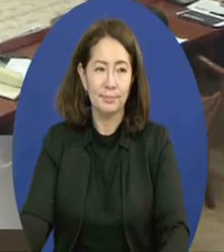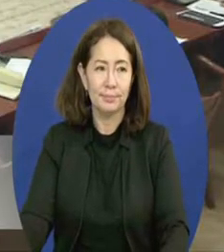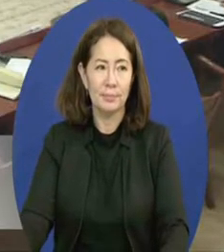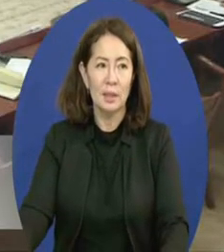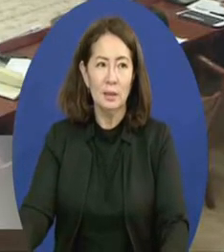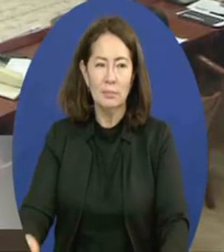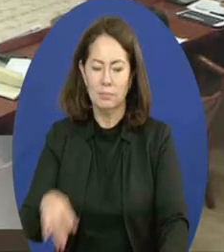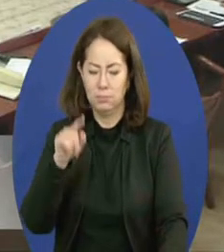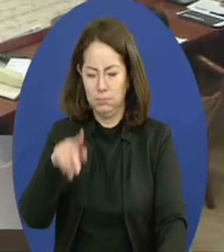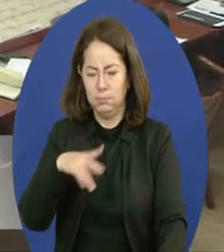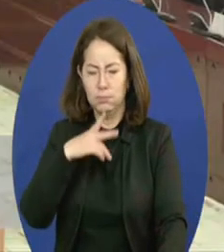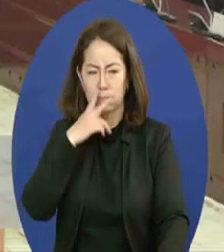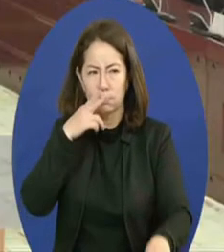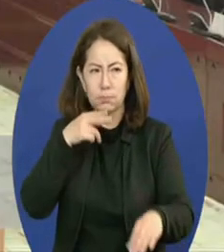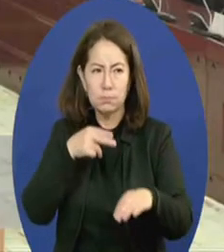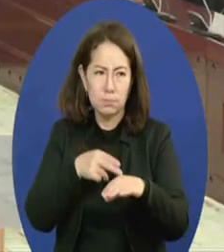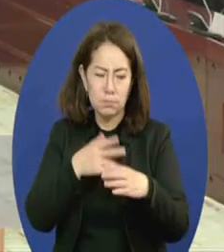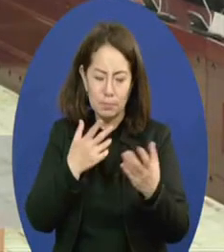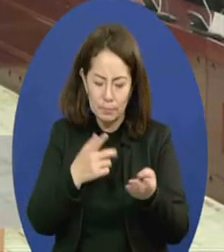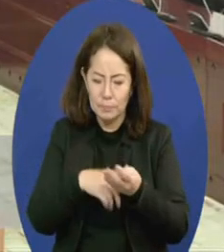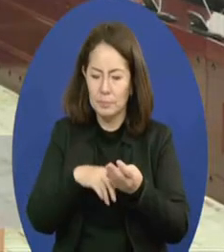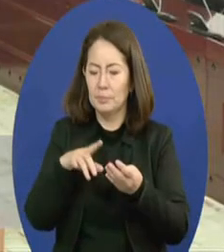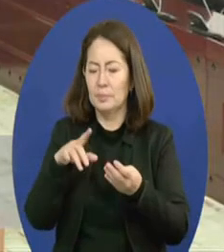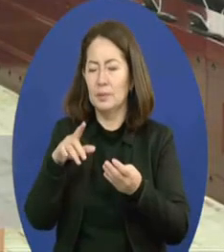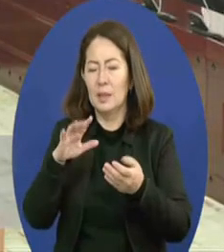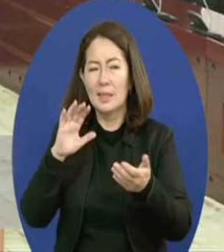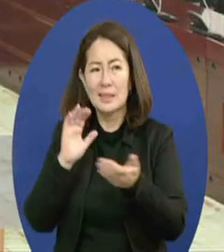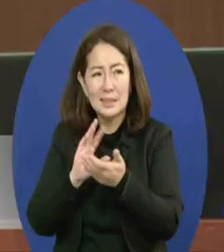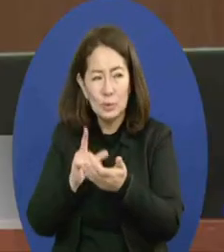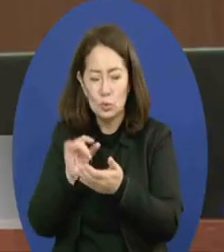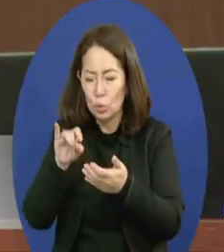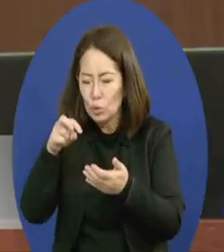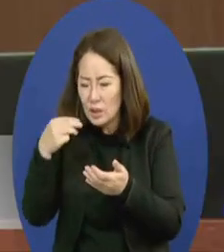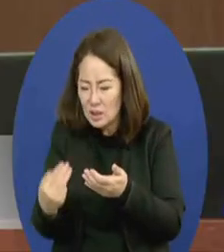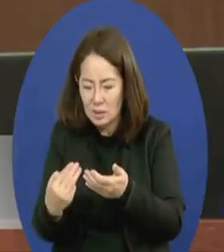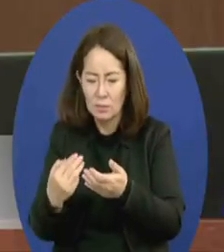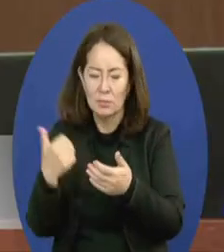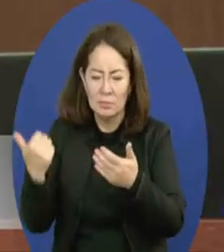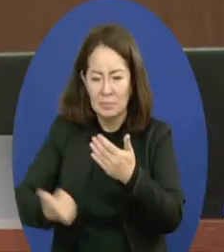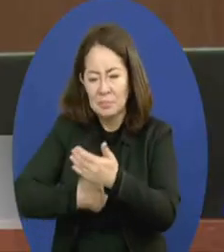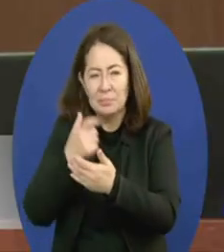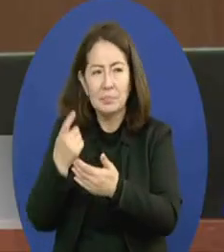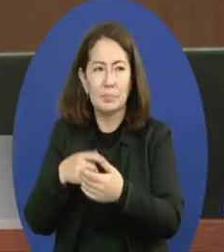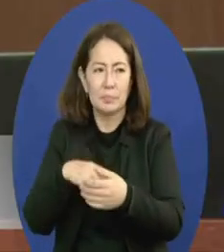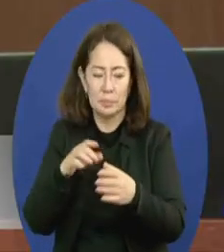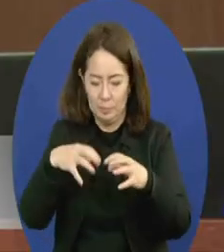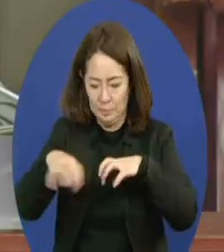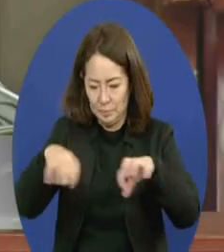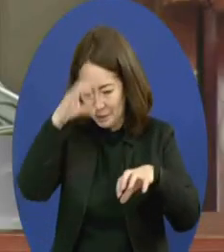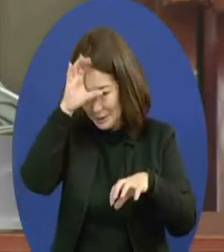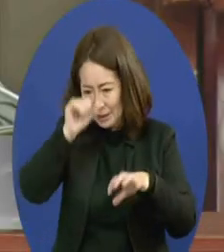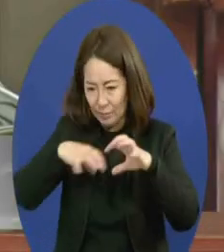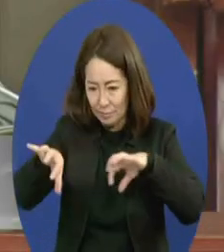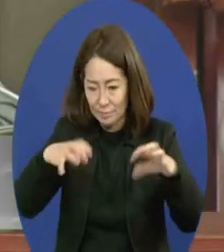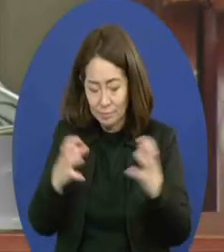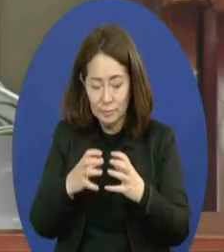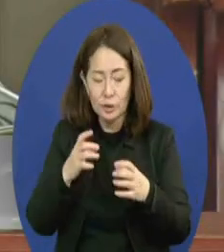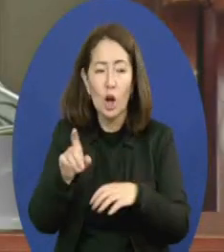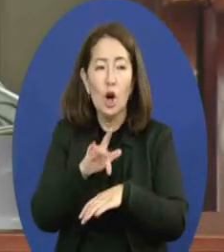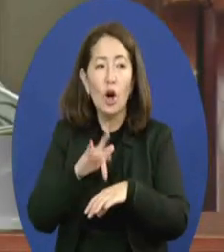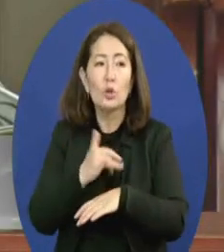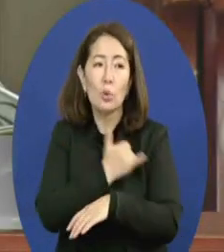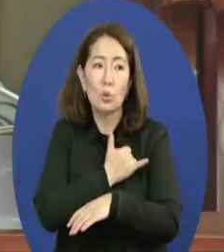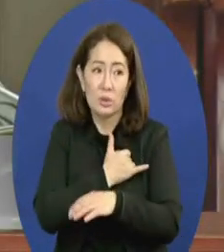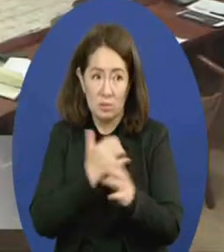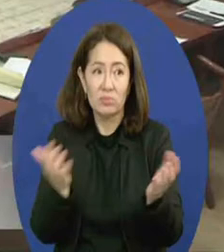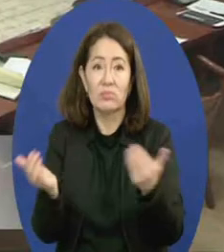Төлөв шатхууны нөөц хангамжийн хэвийн байдалд оруулах ажлын баг засгийн газрын хэрэглэх газрын дарга салбарын сайдууд хотын өдөрлөгүүд багтаж байгаа юм байна. Улаанбаатар хотын